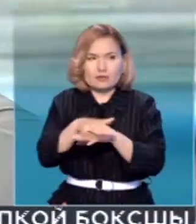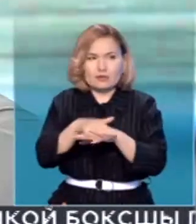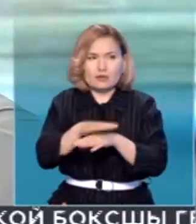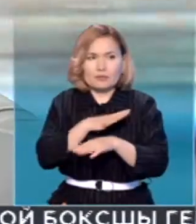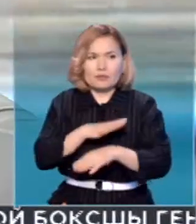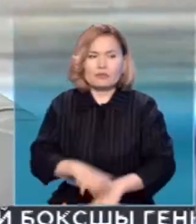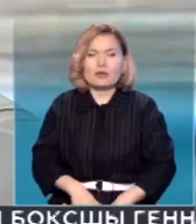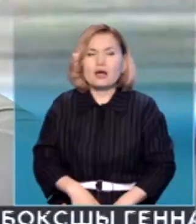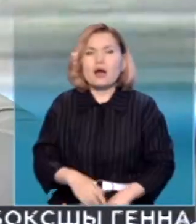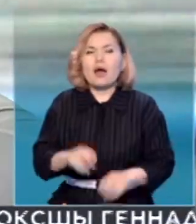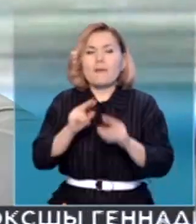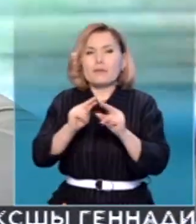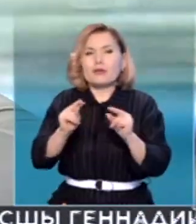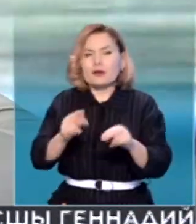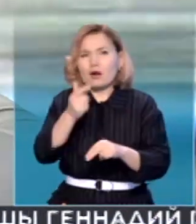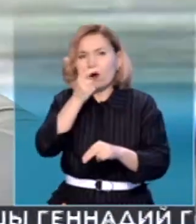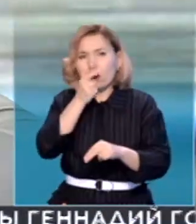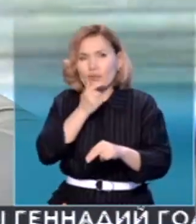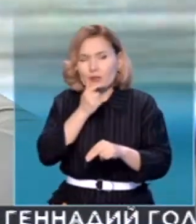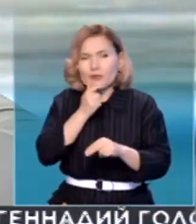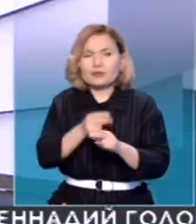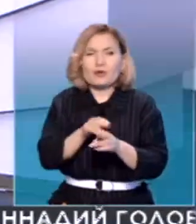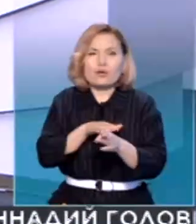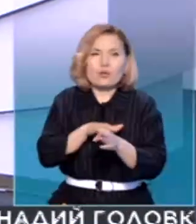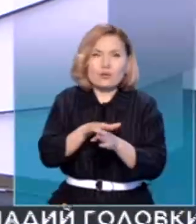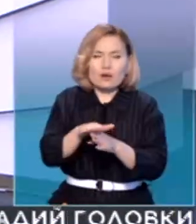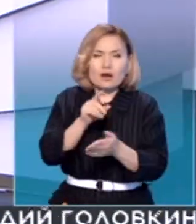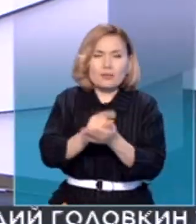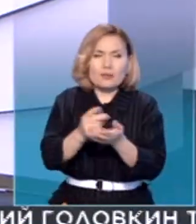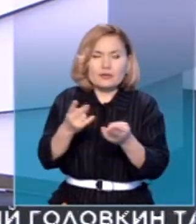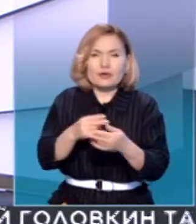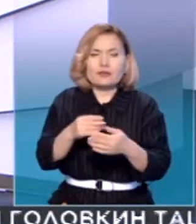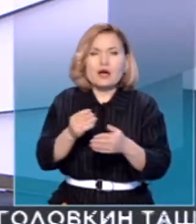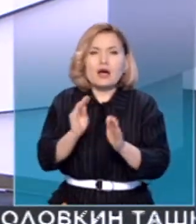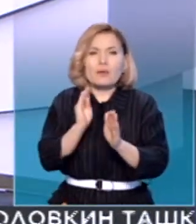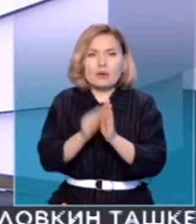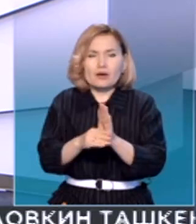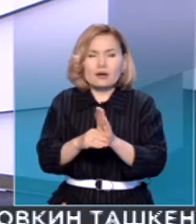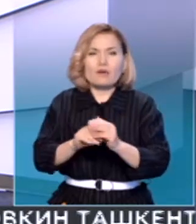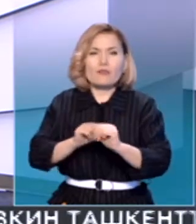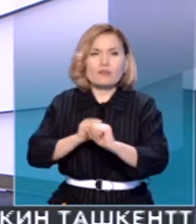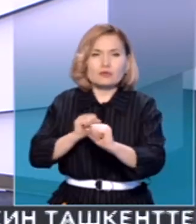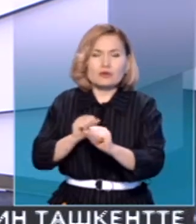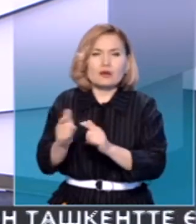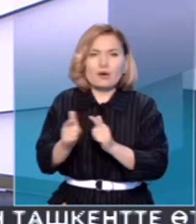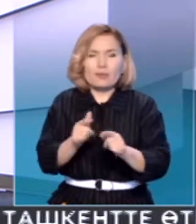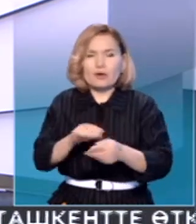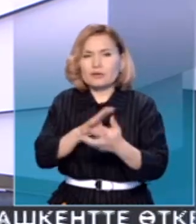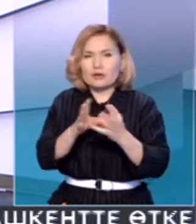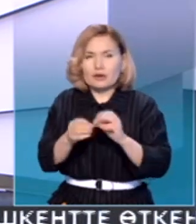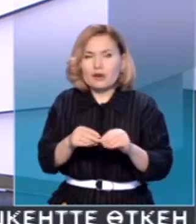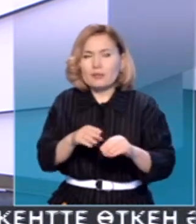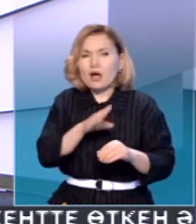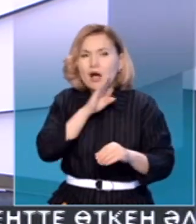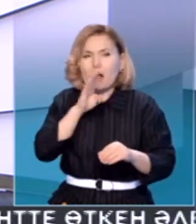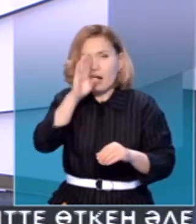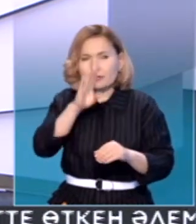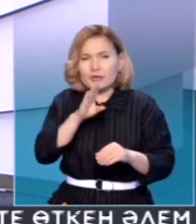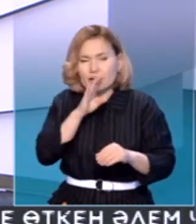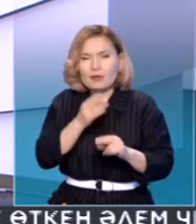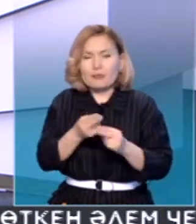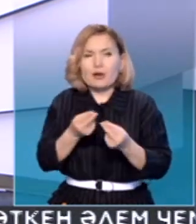Педагогикалық этиканы сақтау және сыбайласты құқық бұзушылықтың алдын алу мақсатында ата-аналардан іс-шараны өткізуге не болмаса